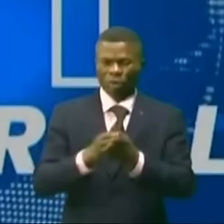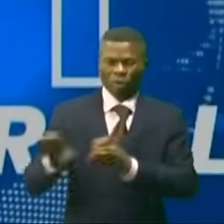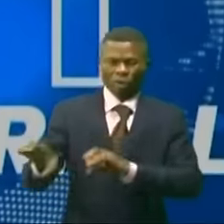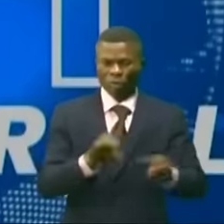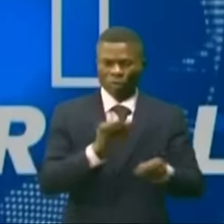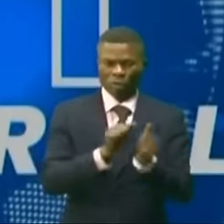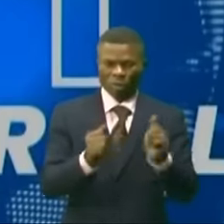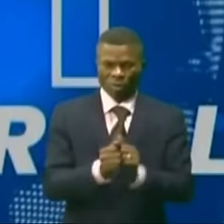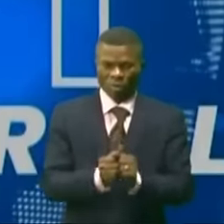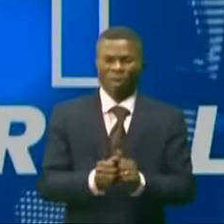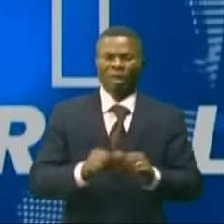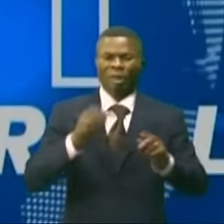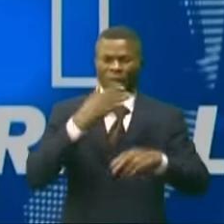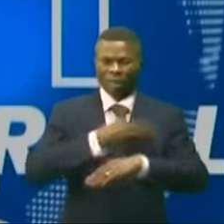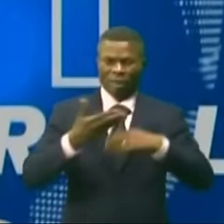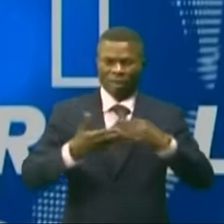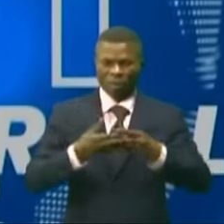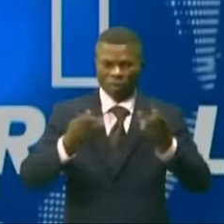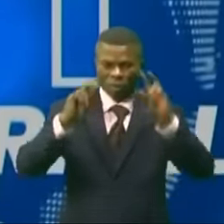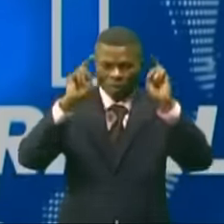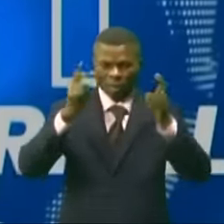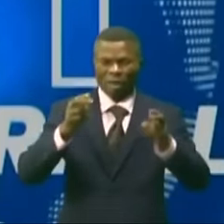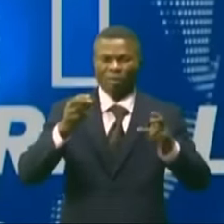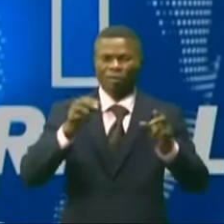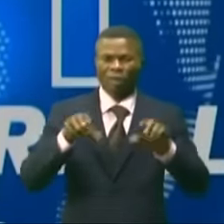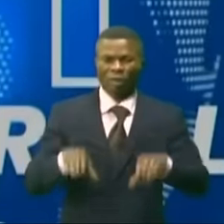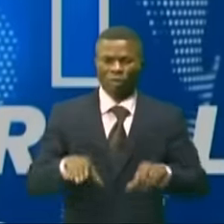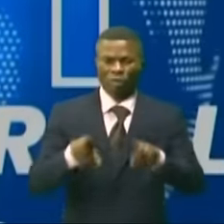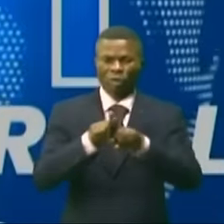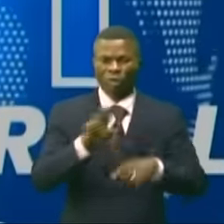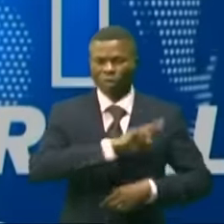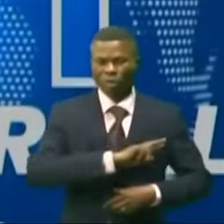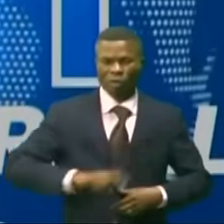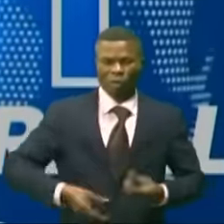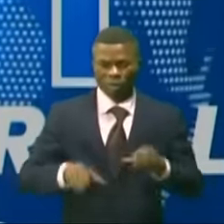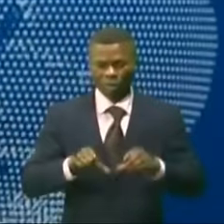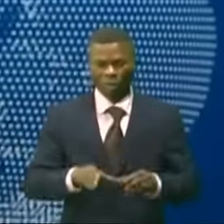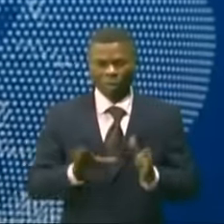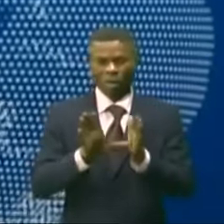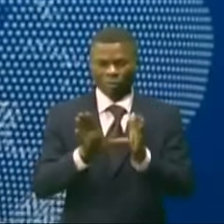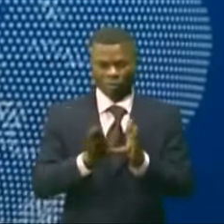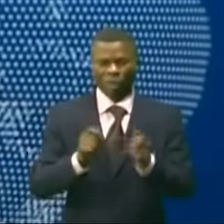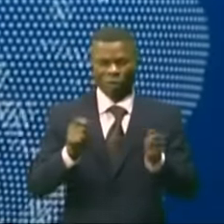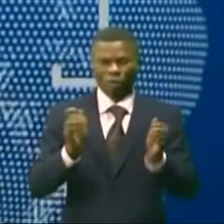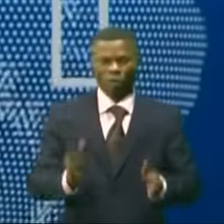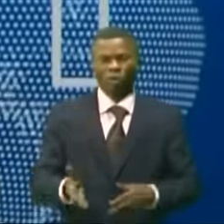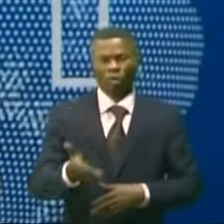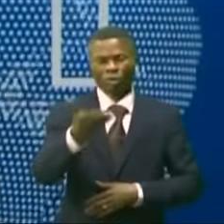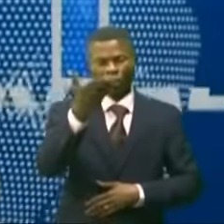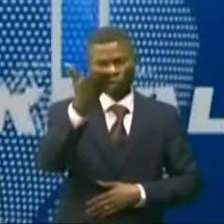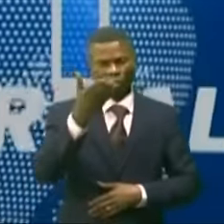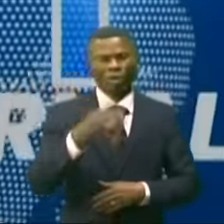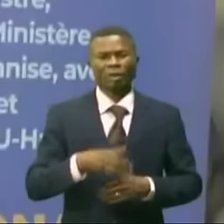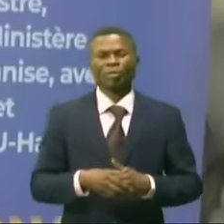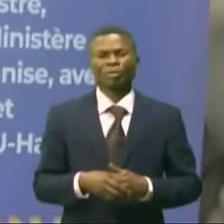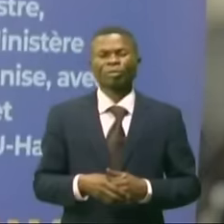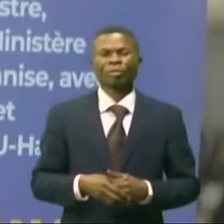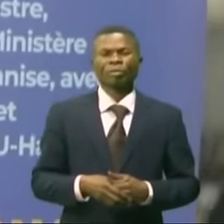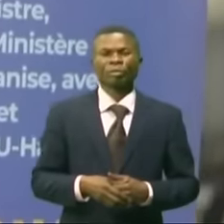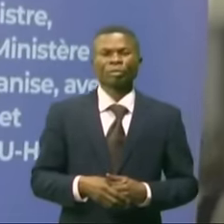en matière d'urbanisme et de construction en République démocratique du Congo ça un reportage de gé mamogo et